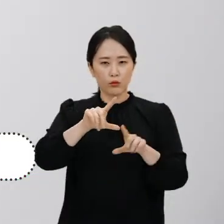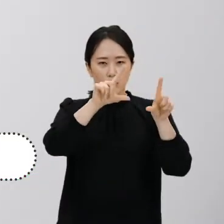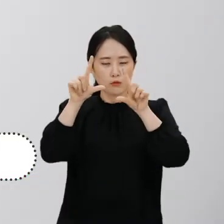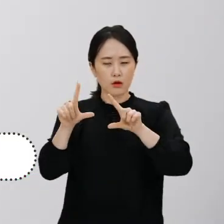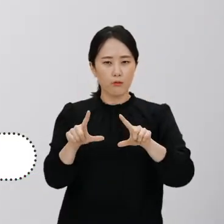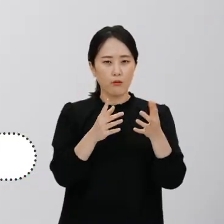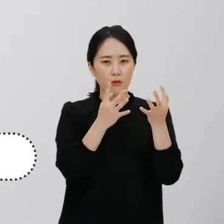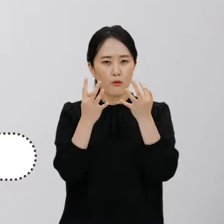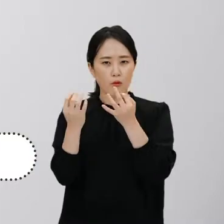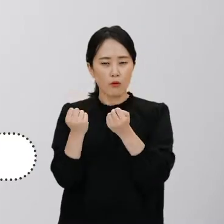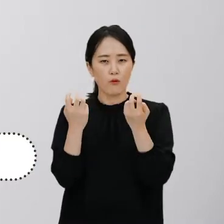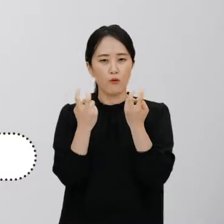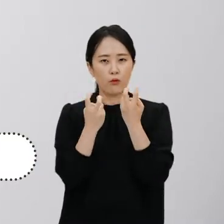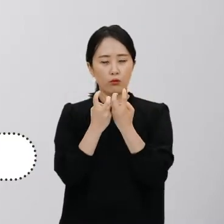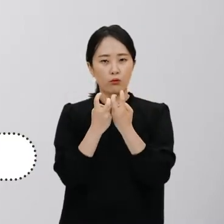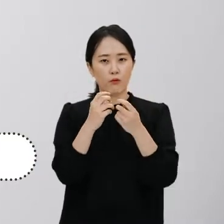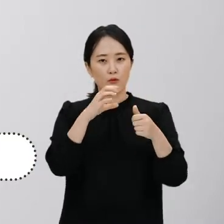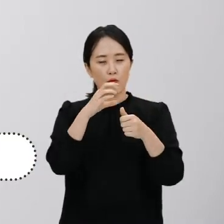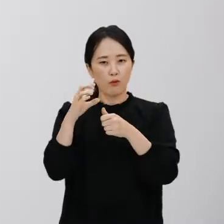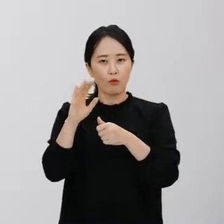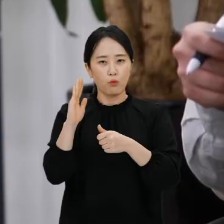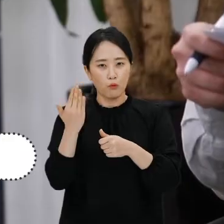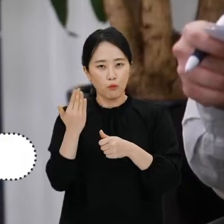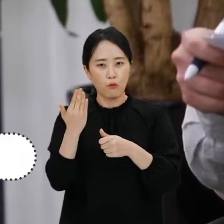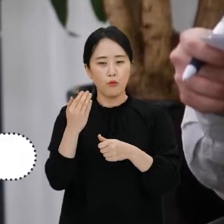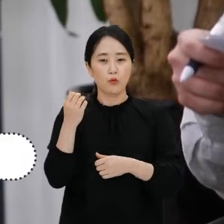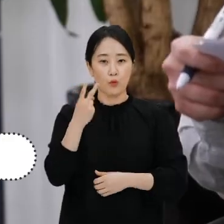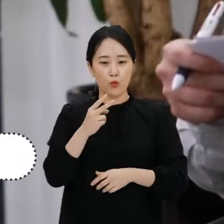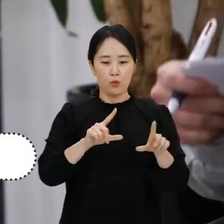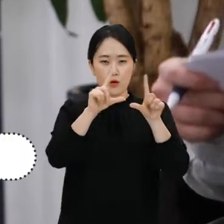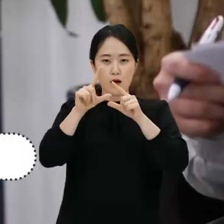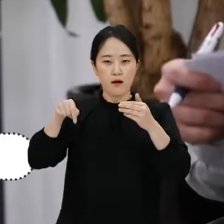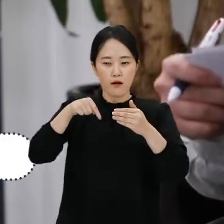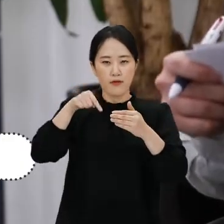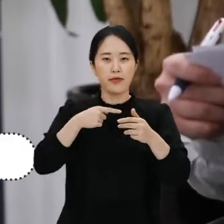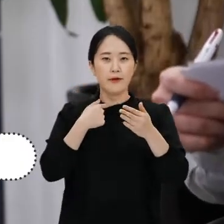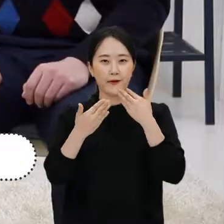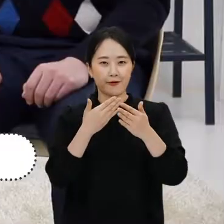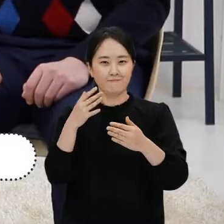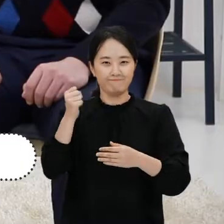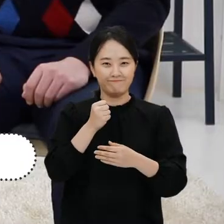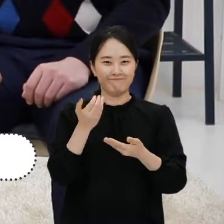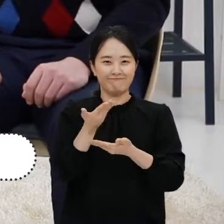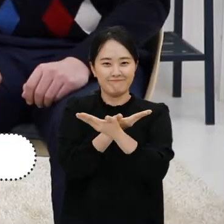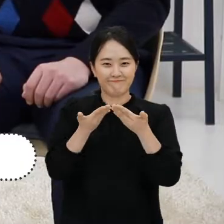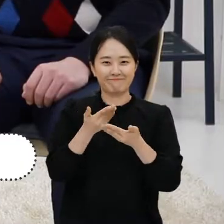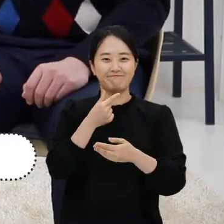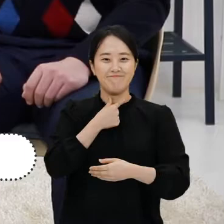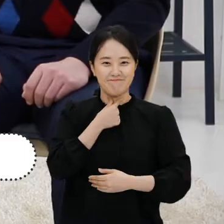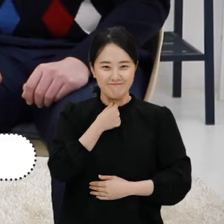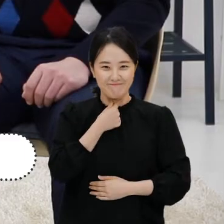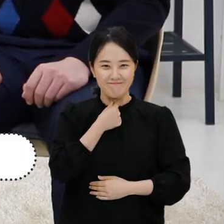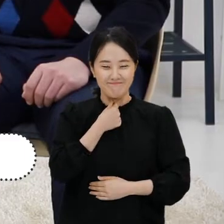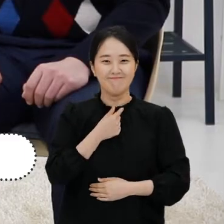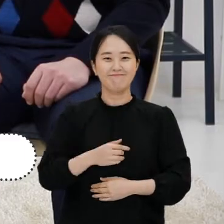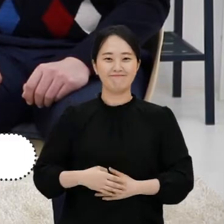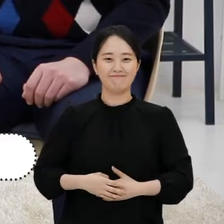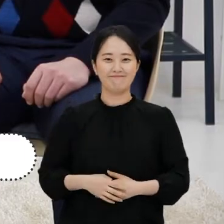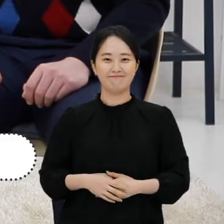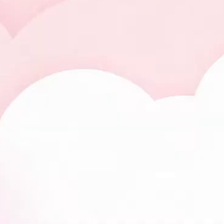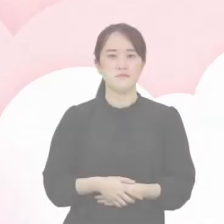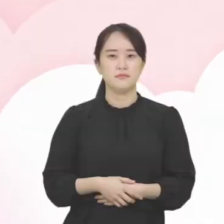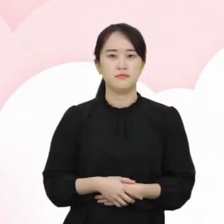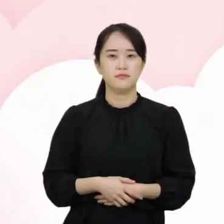속에 얼마나 또 어떻게 적용되어 있는지 우리가 생활 속에서 경험한 것들에 대해 이야기를 함께 나눠보고자